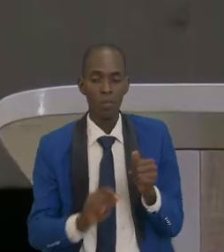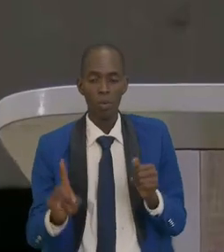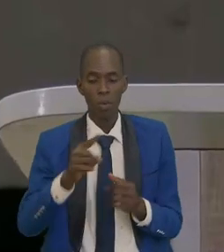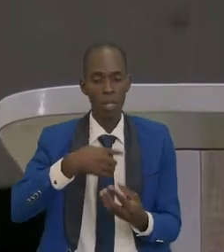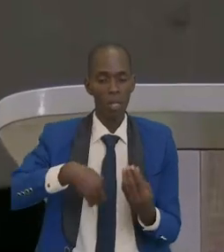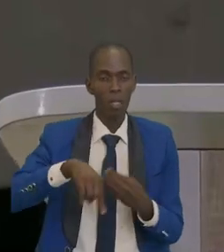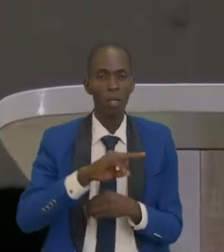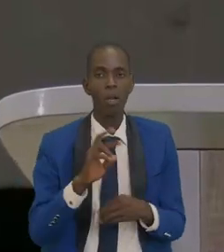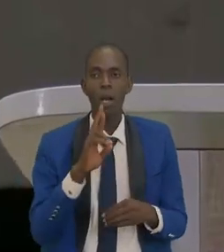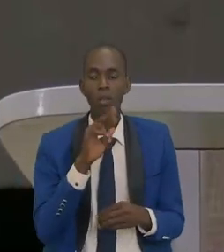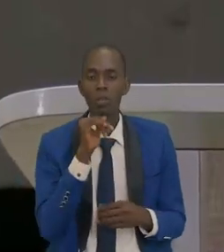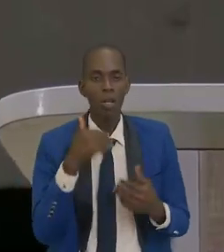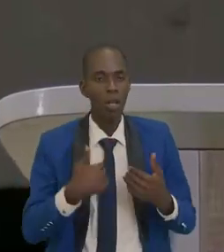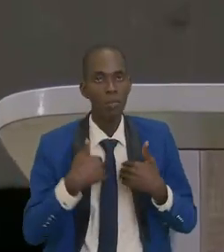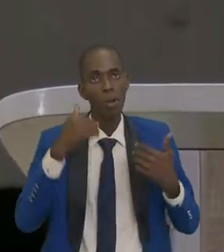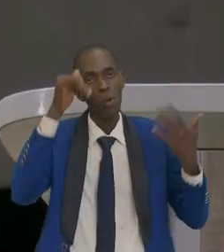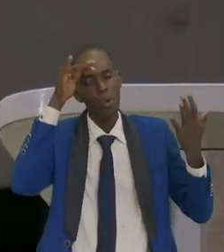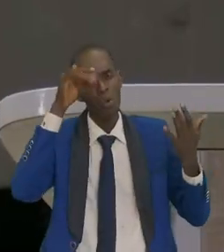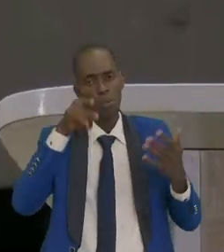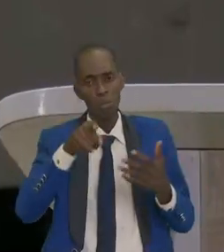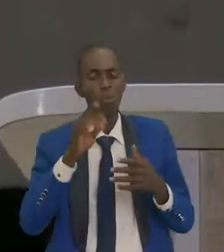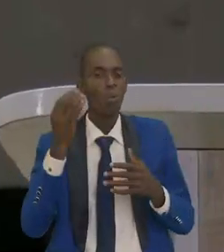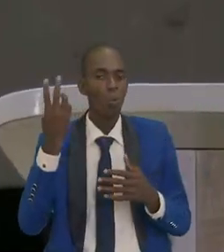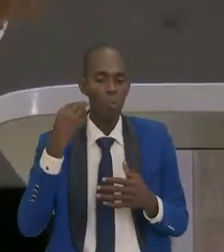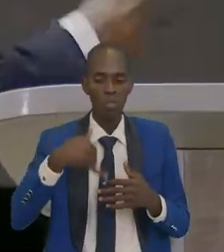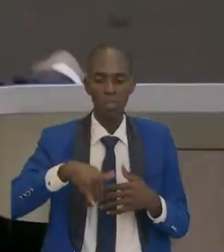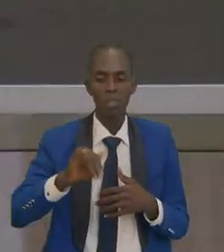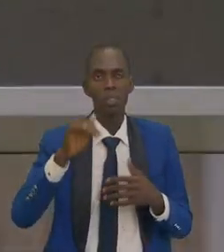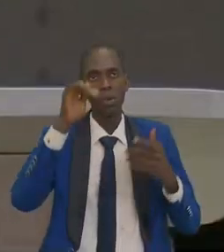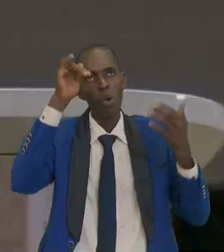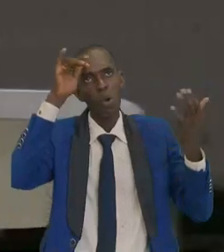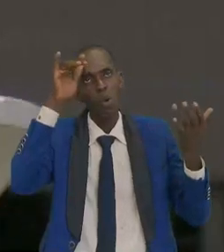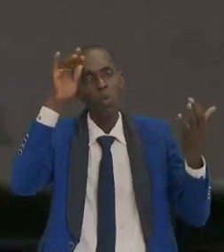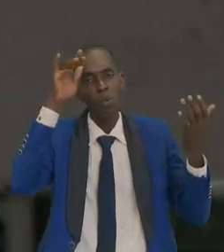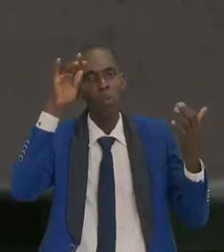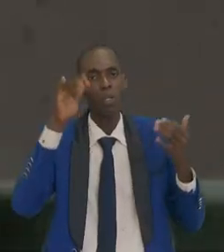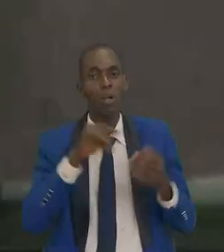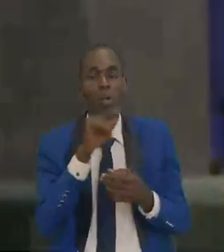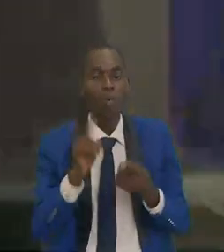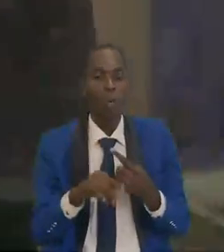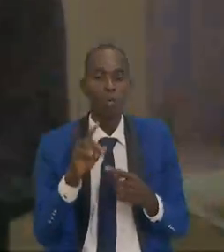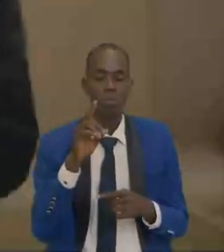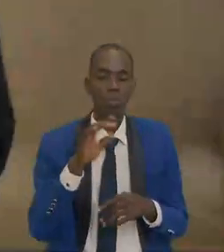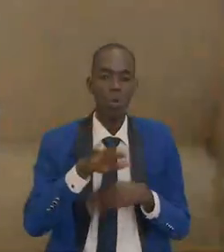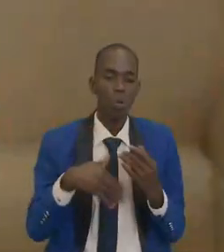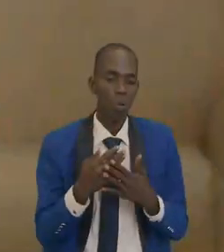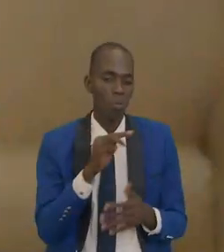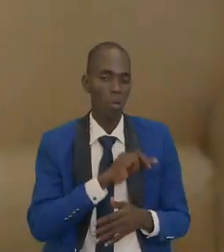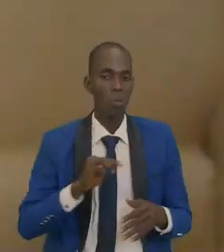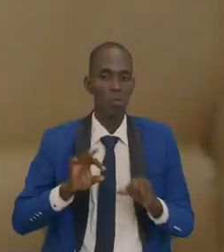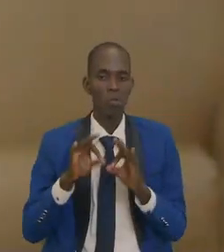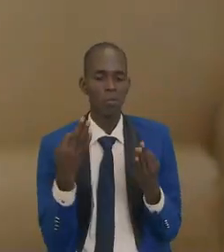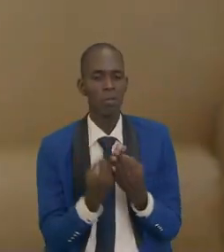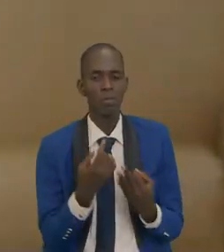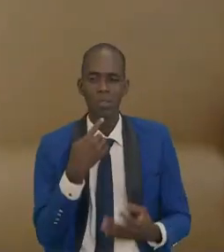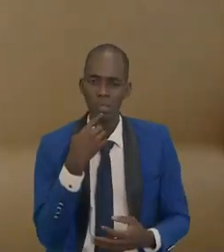était désespéré, il avait toujours d'espoir. Quand tous les membres de sa famille, quand ils